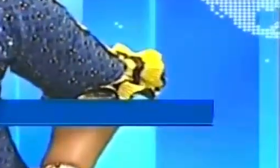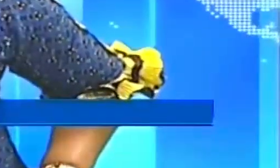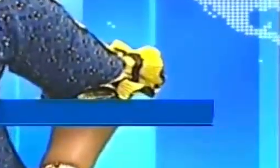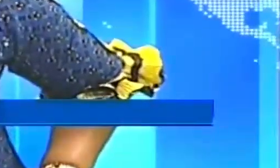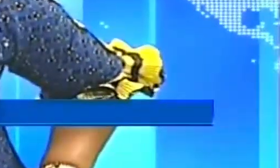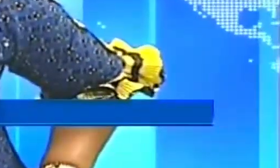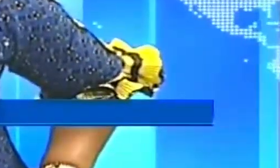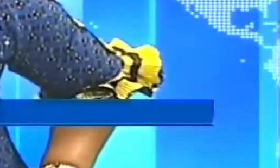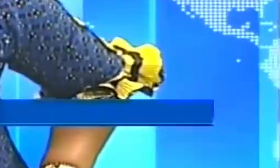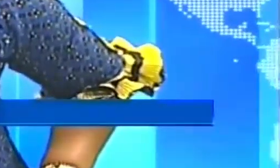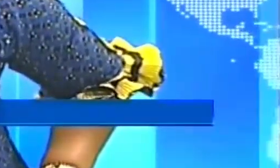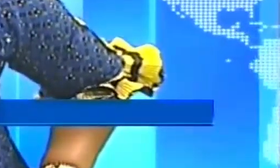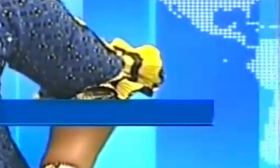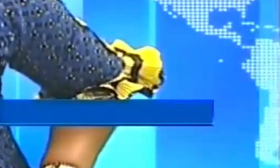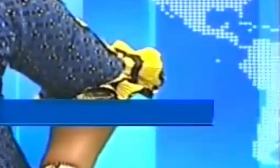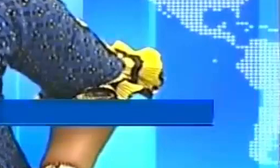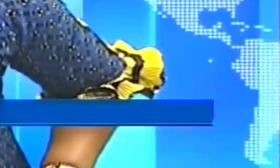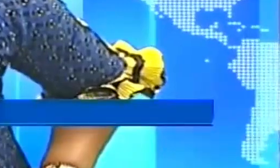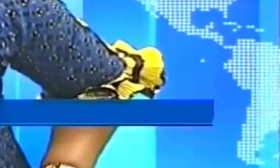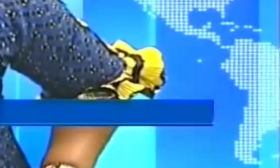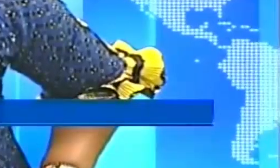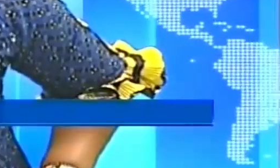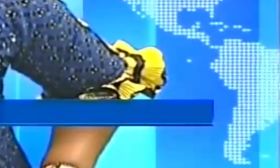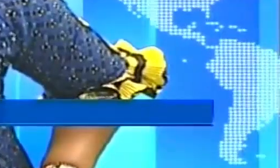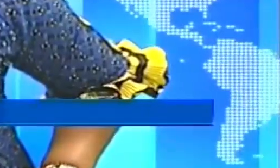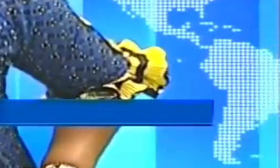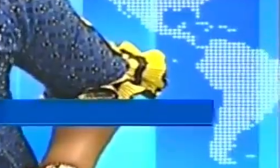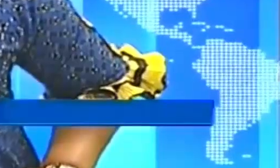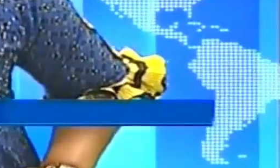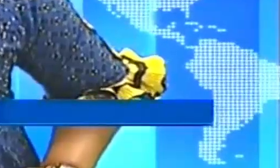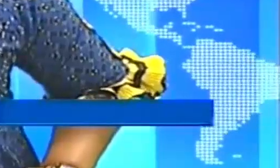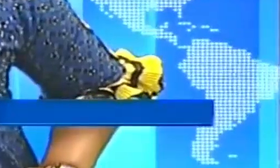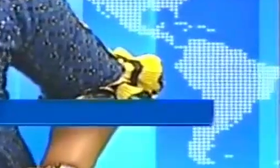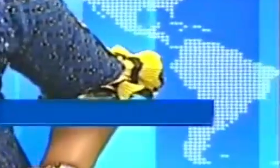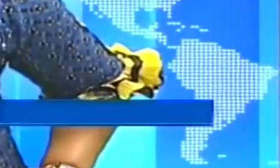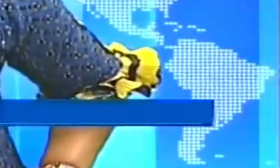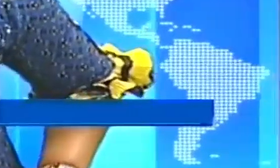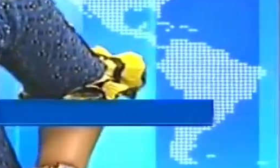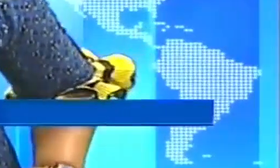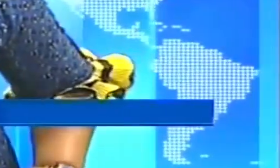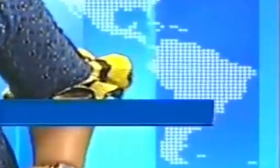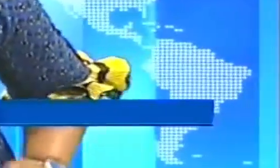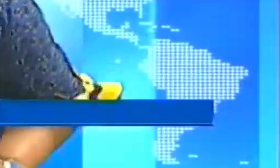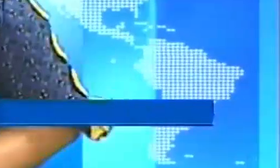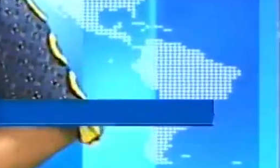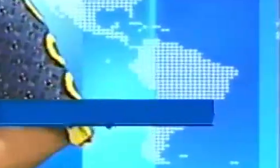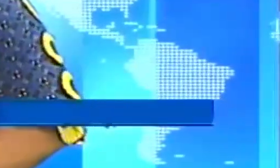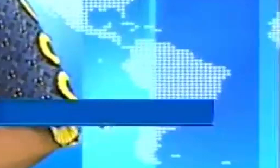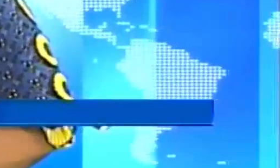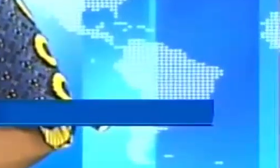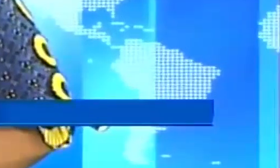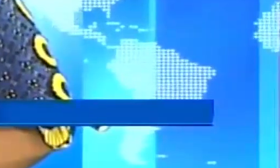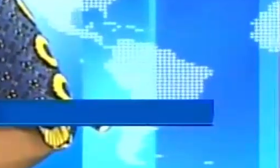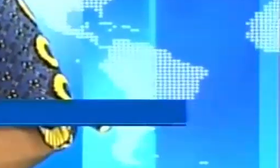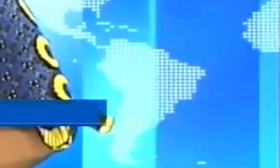ont été signés dans ce sens par la Chambre de commerce de l'industrie du Congo central. Merci à vous qui nous suivez par